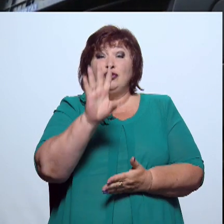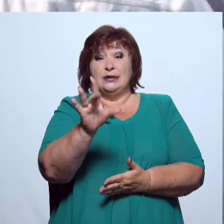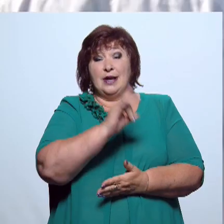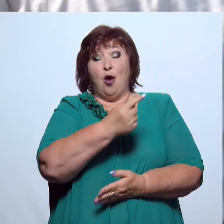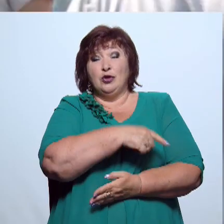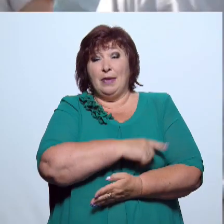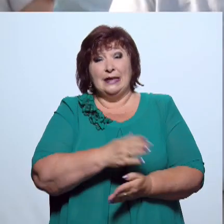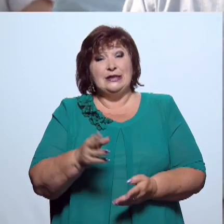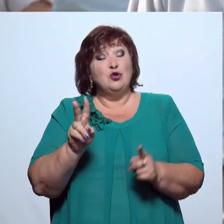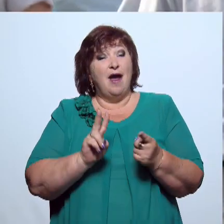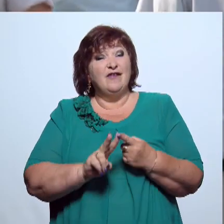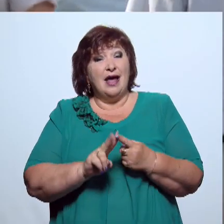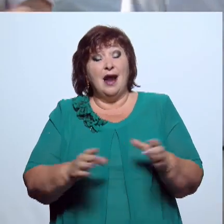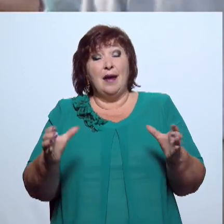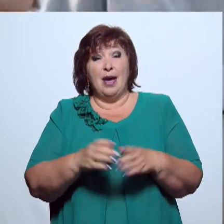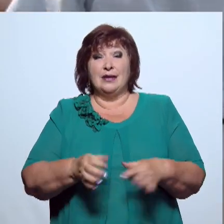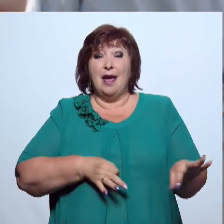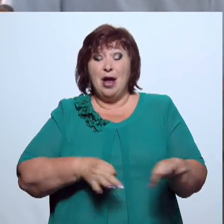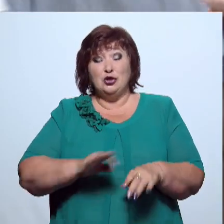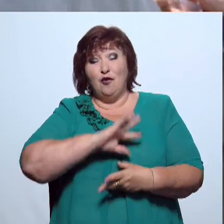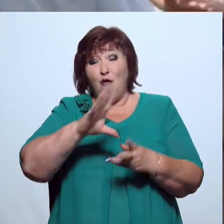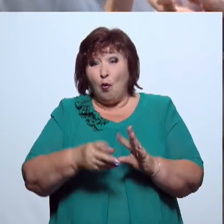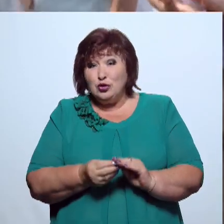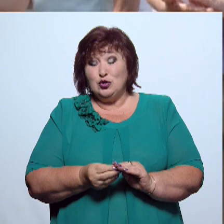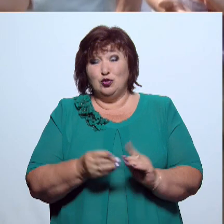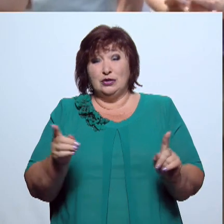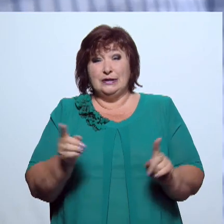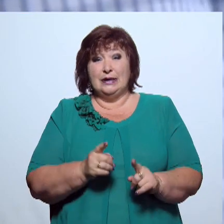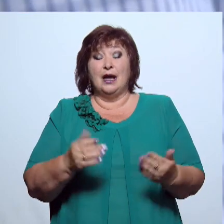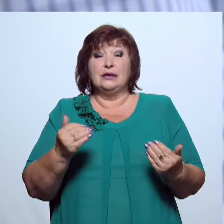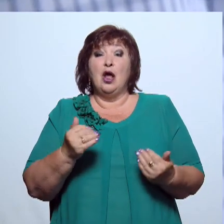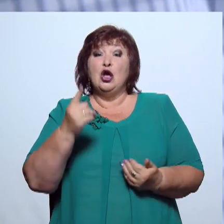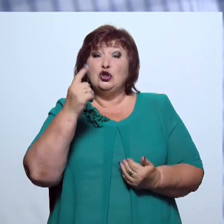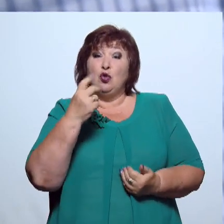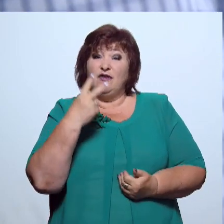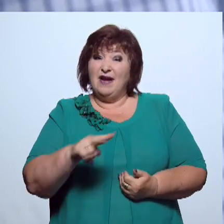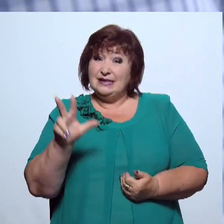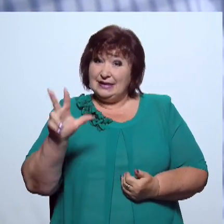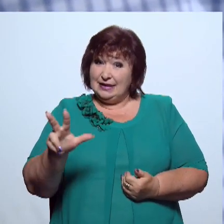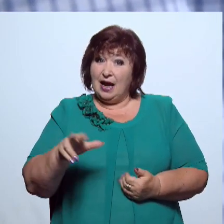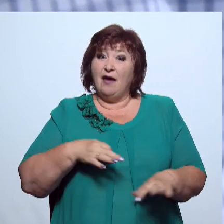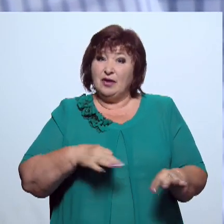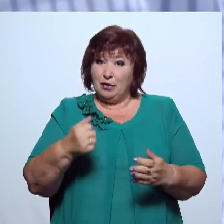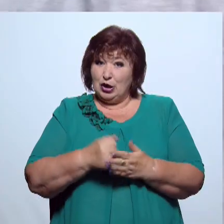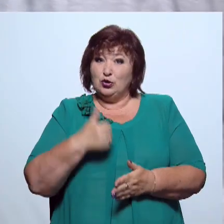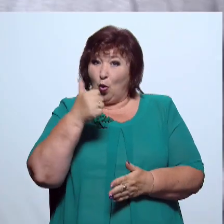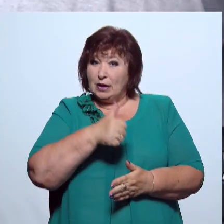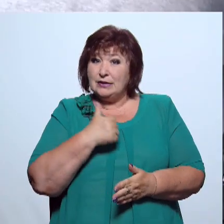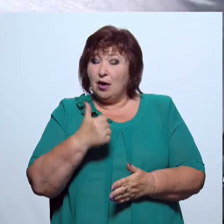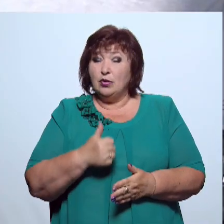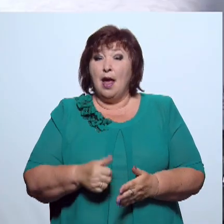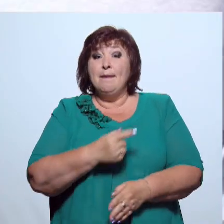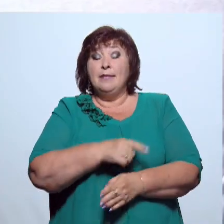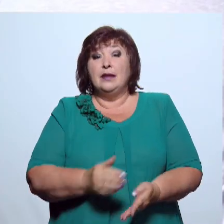больниц. Это уже вторая партия машин. В общей сложности до конца года будет закуплено 123 автомобиля. Медики отмечают,